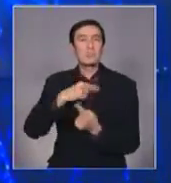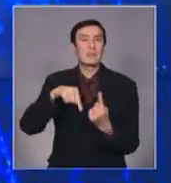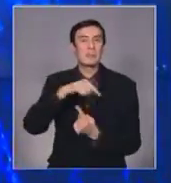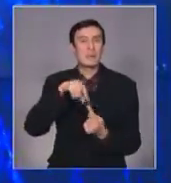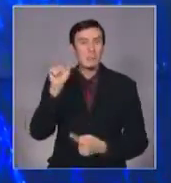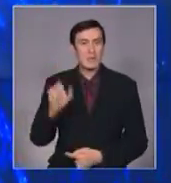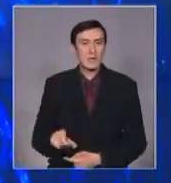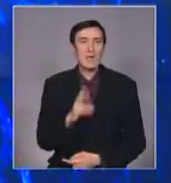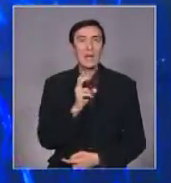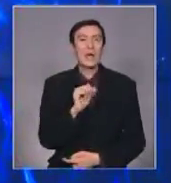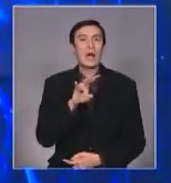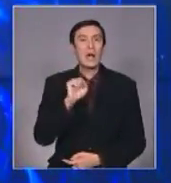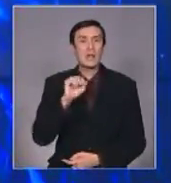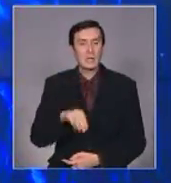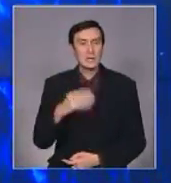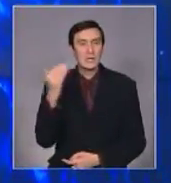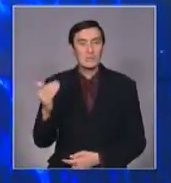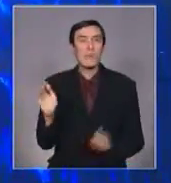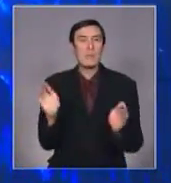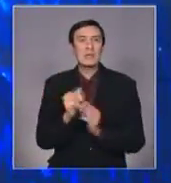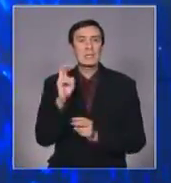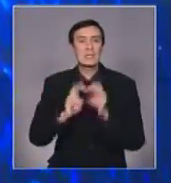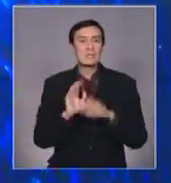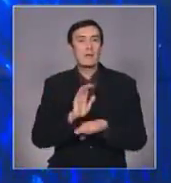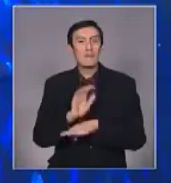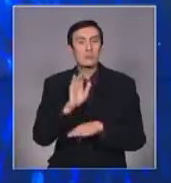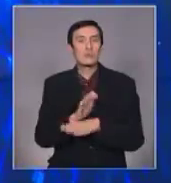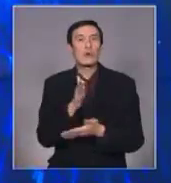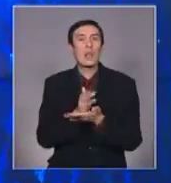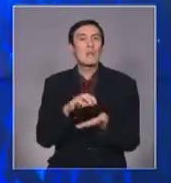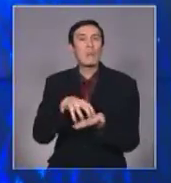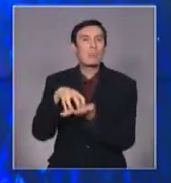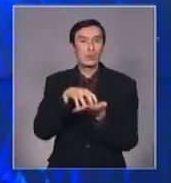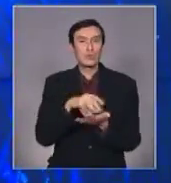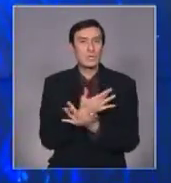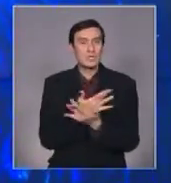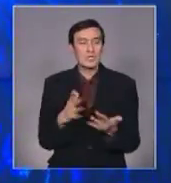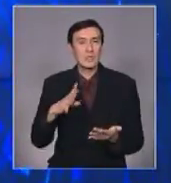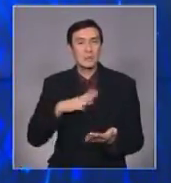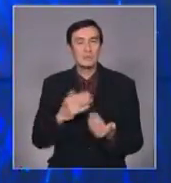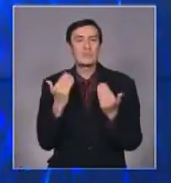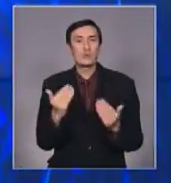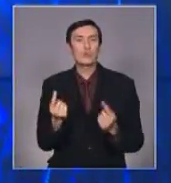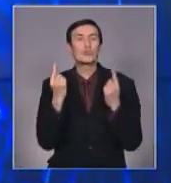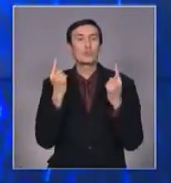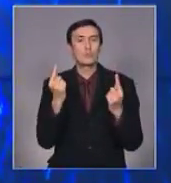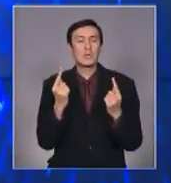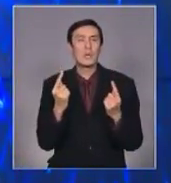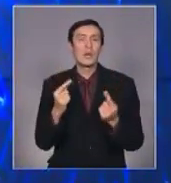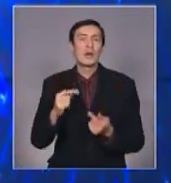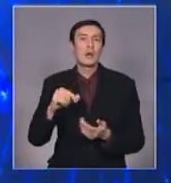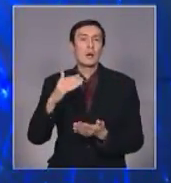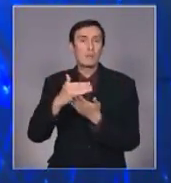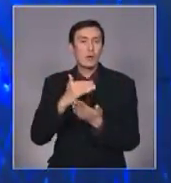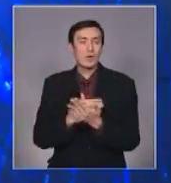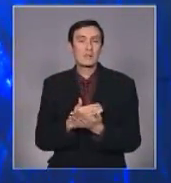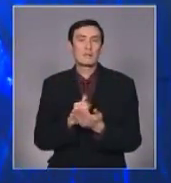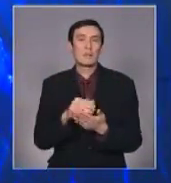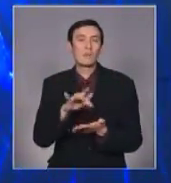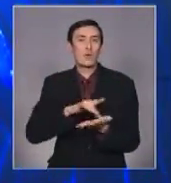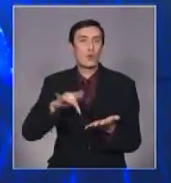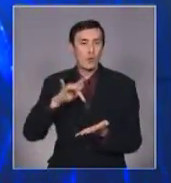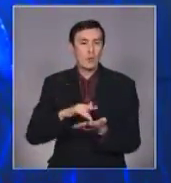предприниматель Канат Акшалов. Его маленький цех по выпуску хлебобулочных изделий стал сегодня одним из крупных игроков на местном